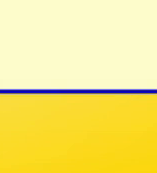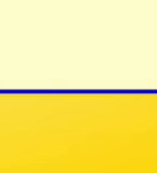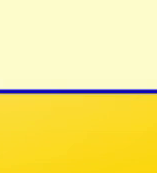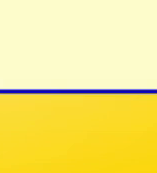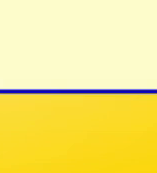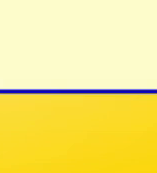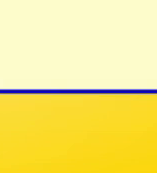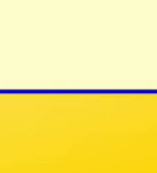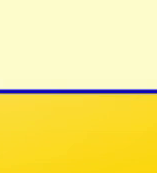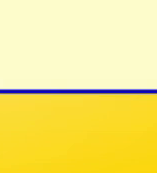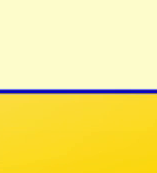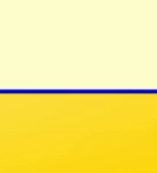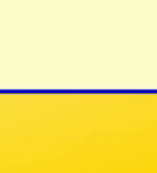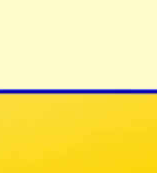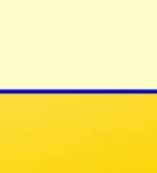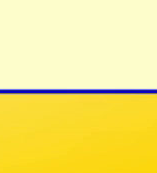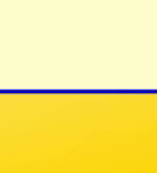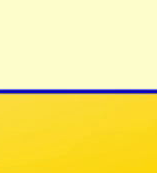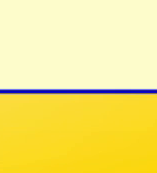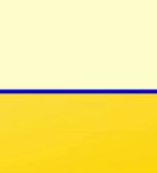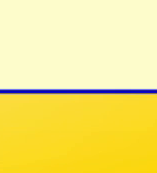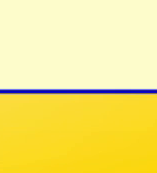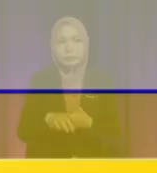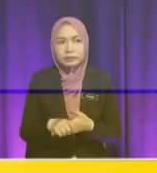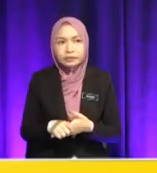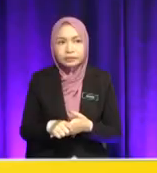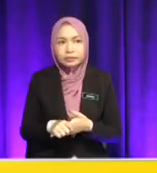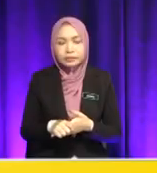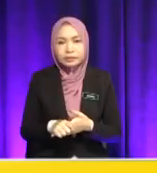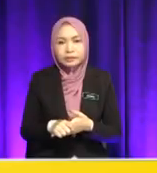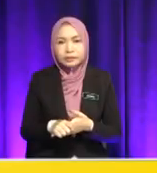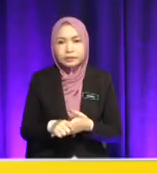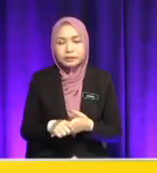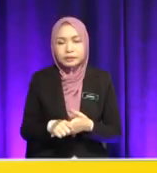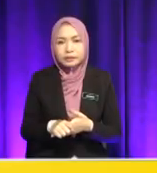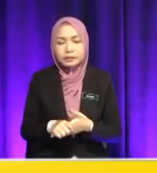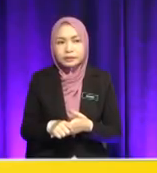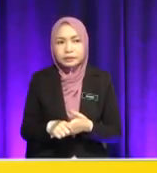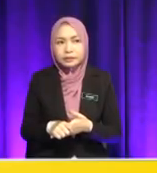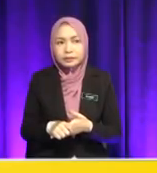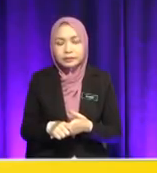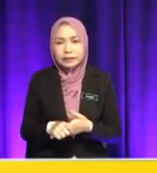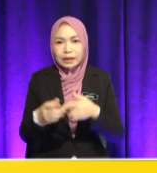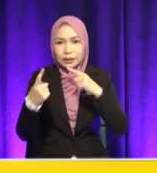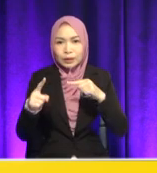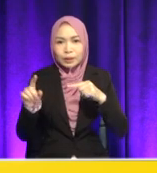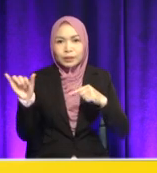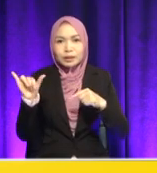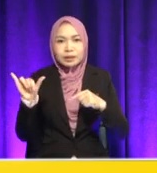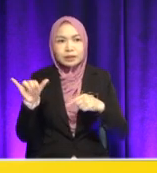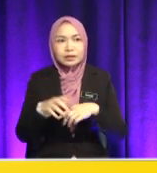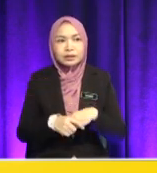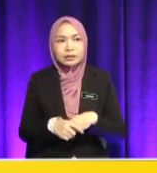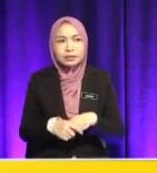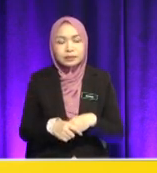kita gunakan kiri atas kanan di bawah dan sama dengan jawabannya tuh Langkah